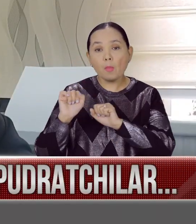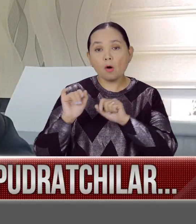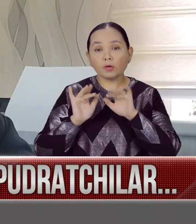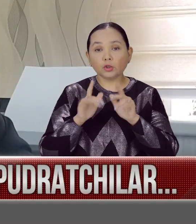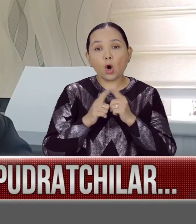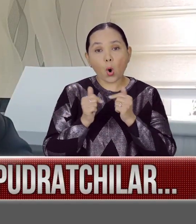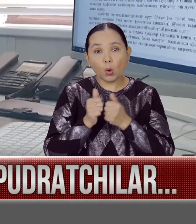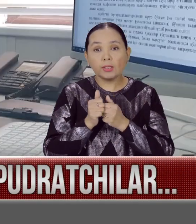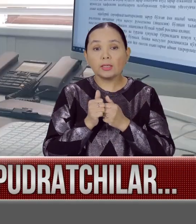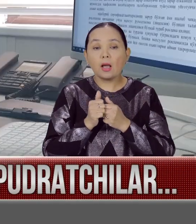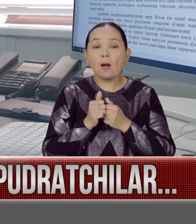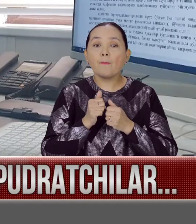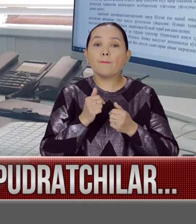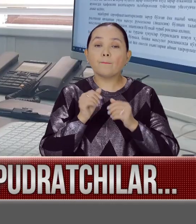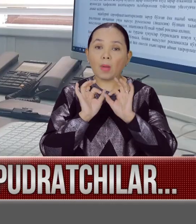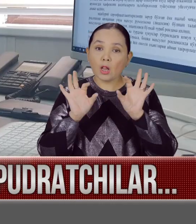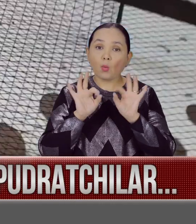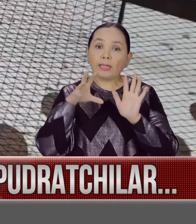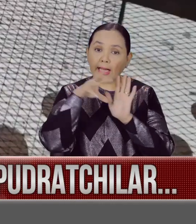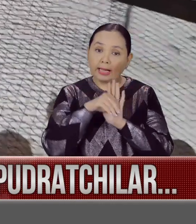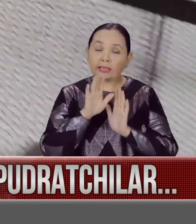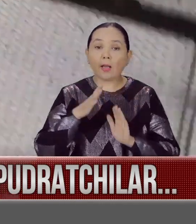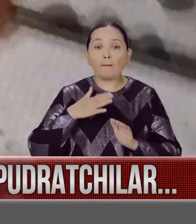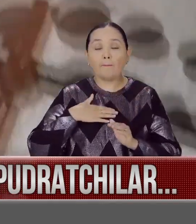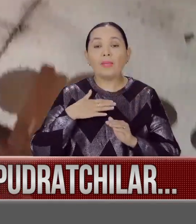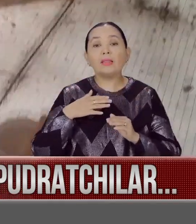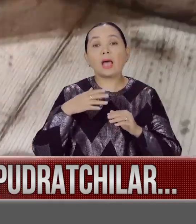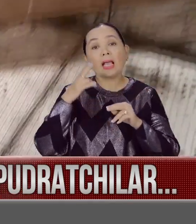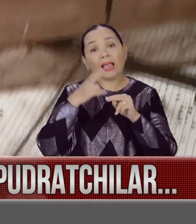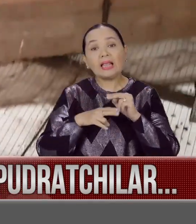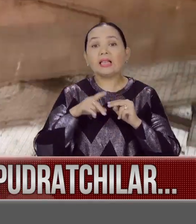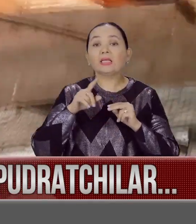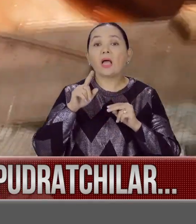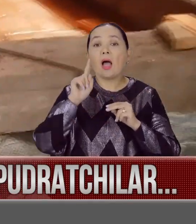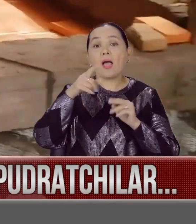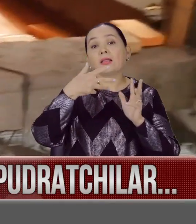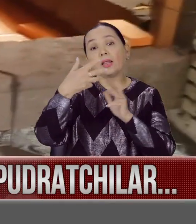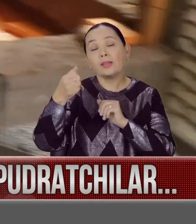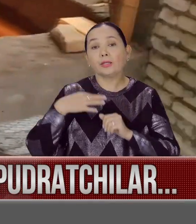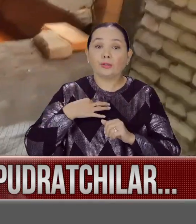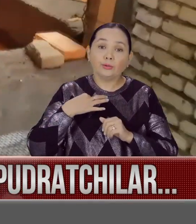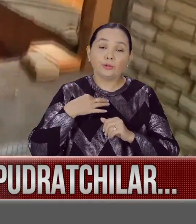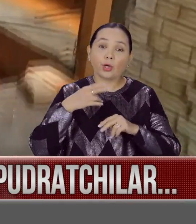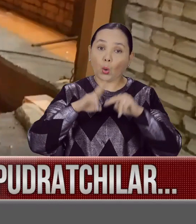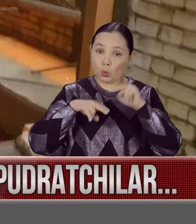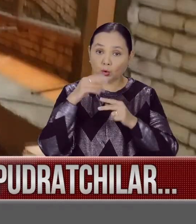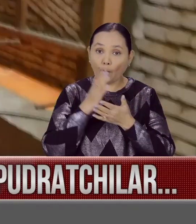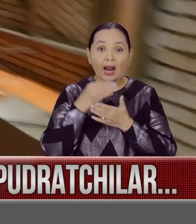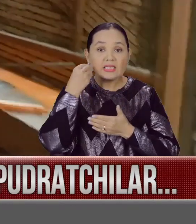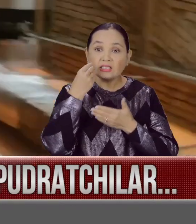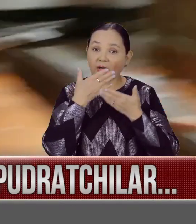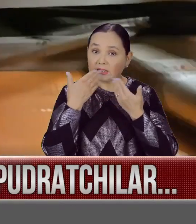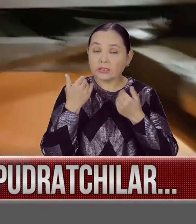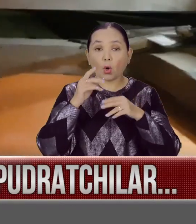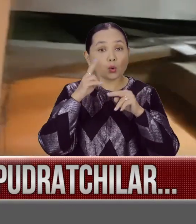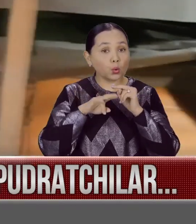qiluvchi organlarga ma'lumotlar kiritiladi. Mendan ketguncha, egasiga yetguncha qabilida ish ko'ruvchilar bor ekan. Sifatsiz qurilishlar